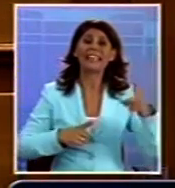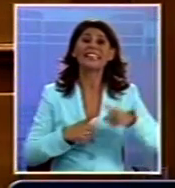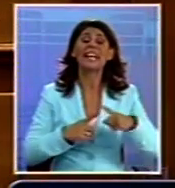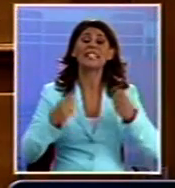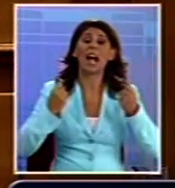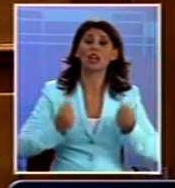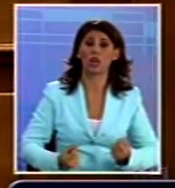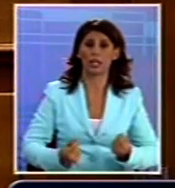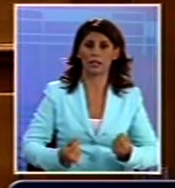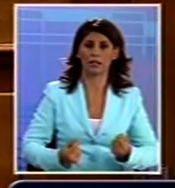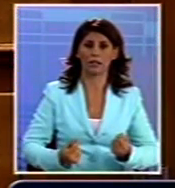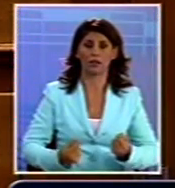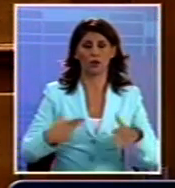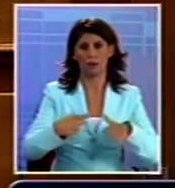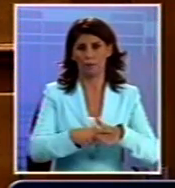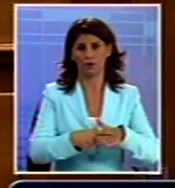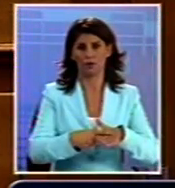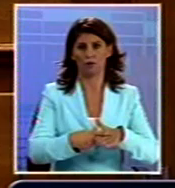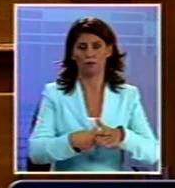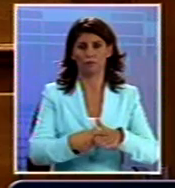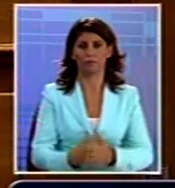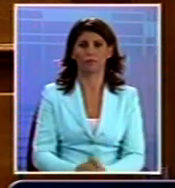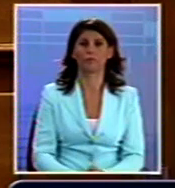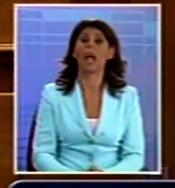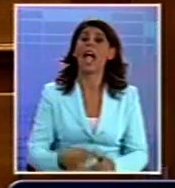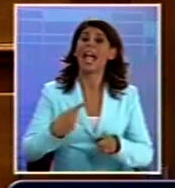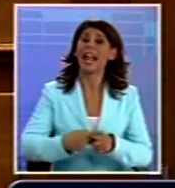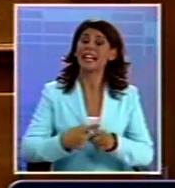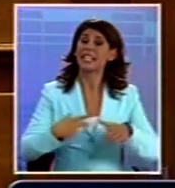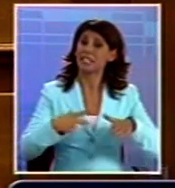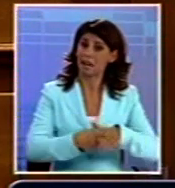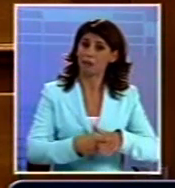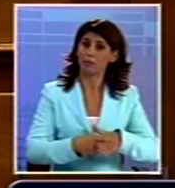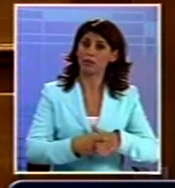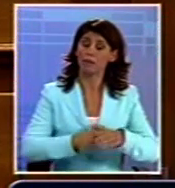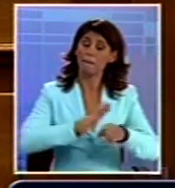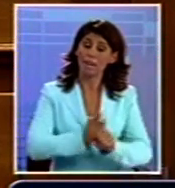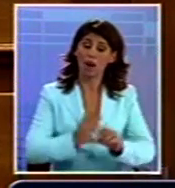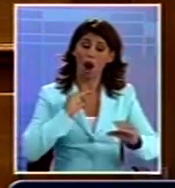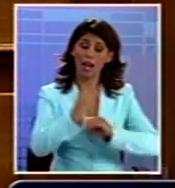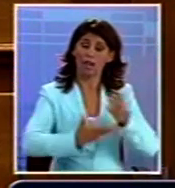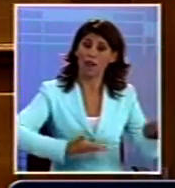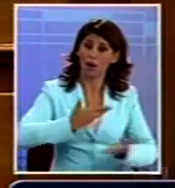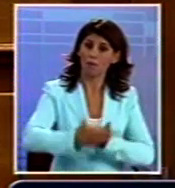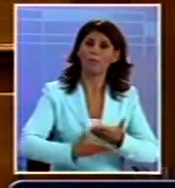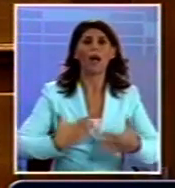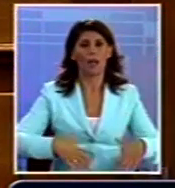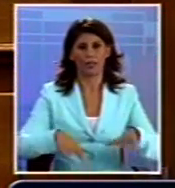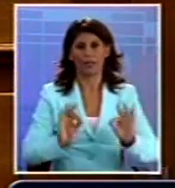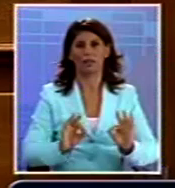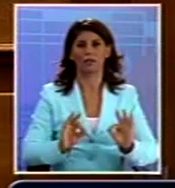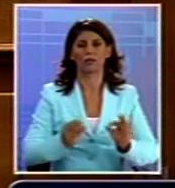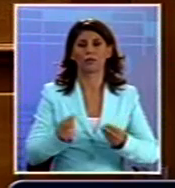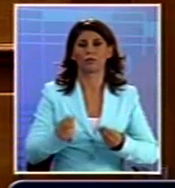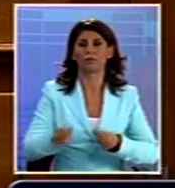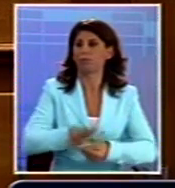αντοχής των τραπεζών. Και οι ελληνικές τράπεζες, πλήρως ανακεφαλαιοποιημένες, θα αρχίσουν επιτέλους να δίνουν